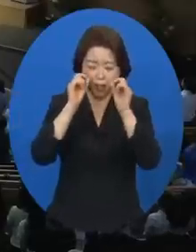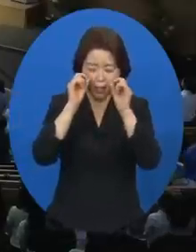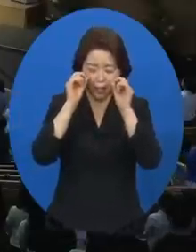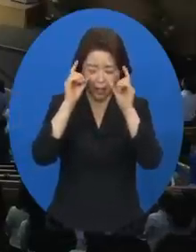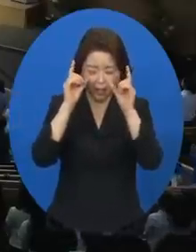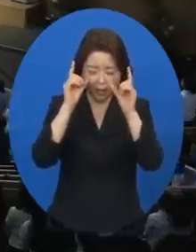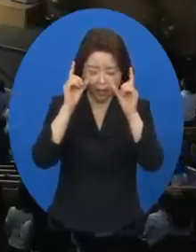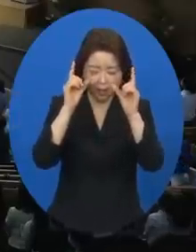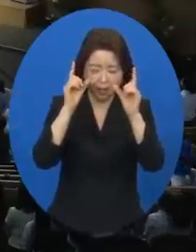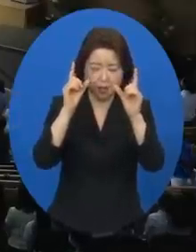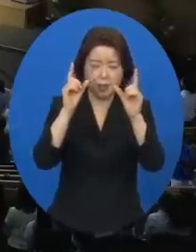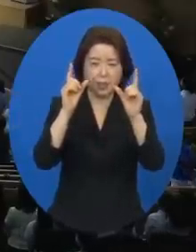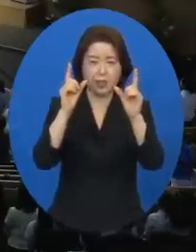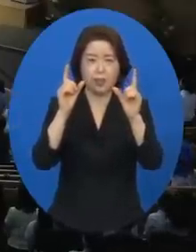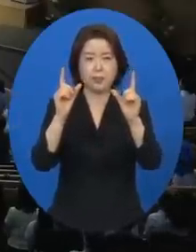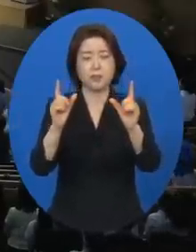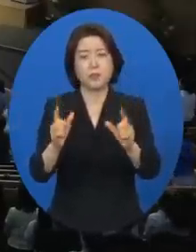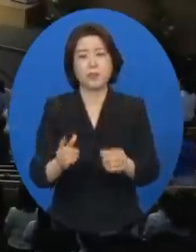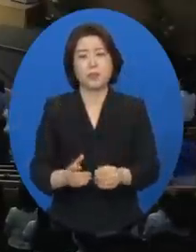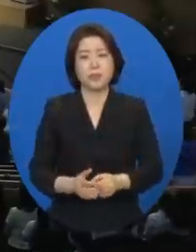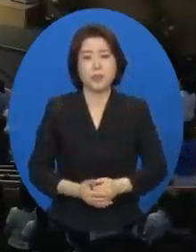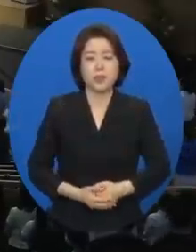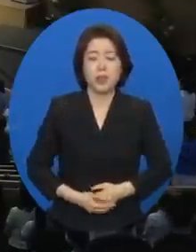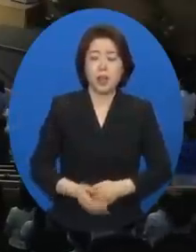tower 아 으